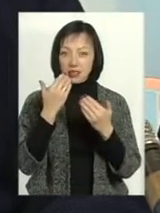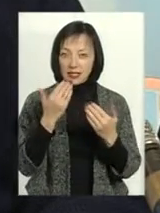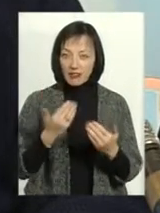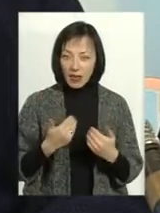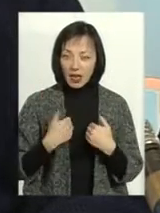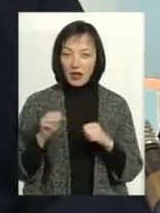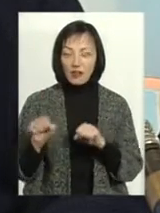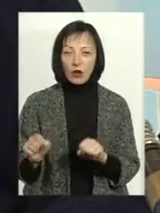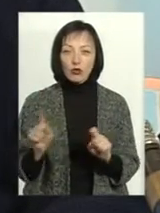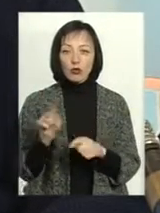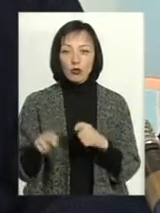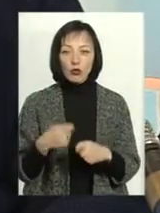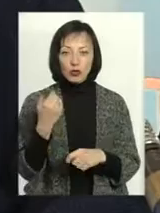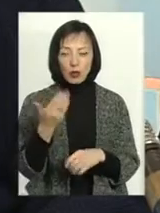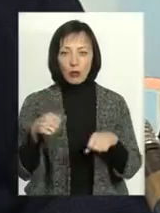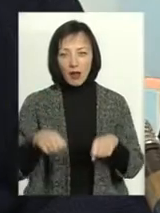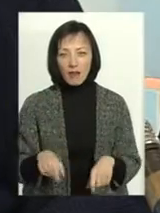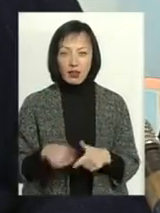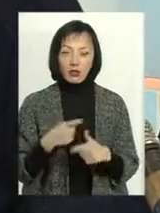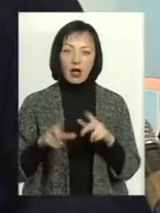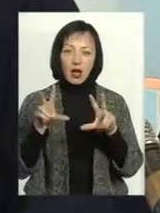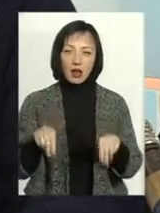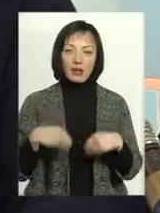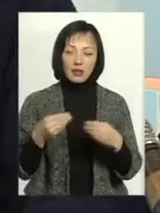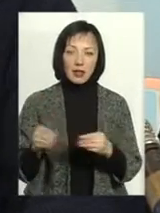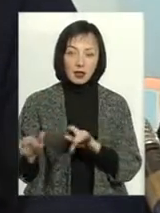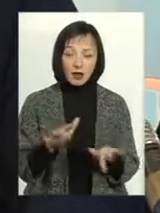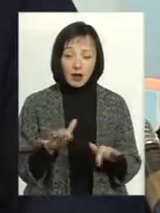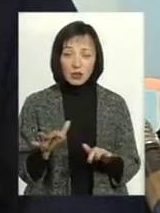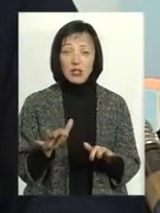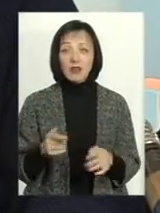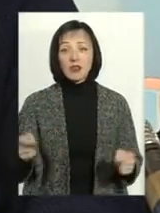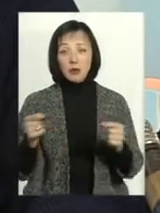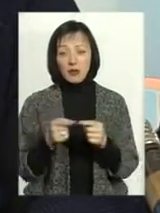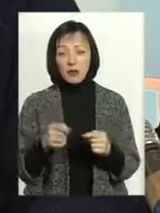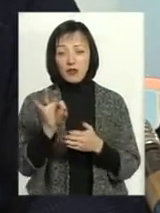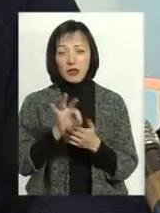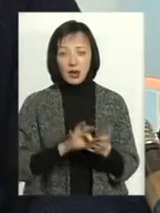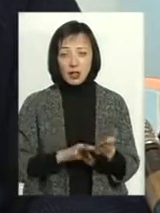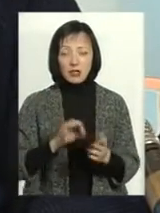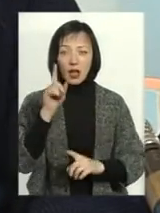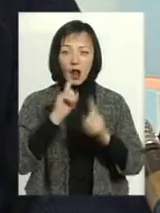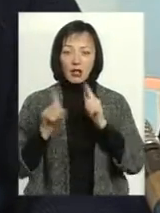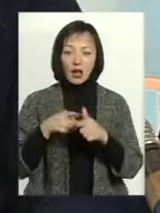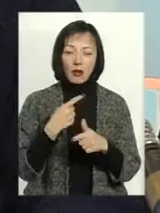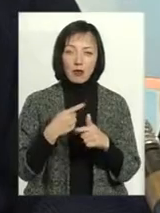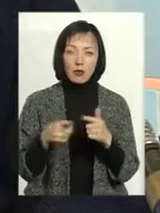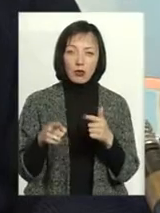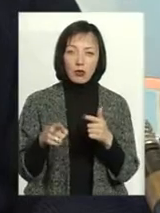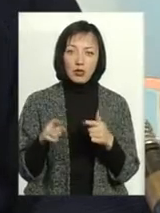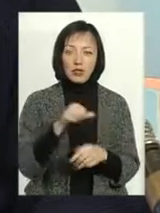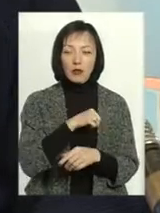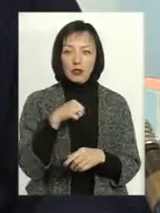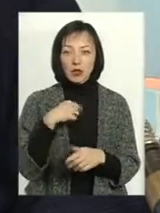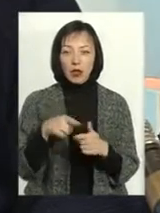про те, що якимось чином порушені його права чи гарантії надання адвокатської діяльності, відповідно, відразу Рада або адвокатів або